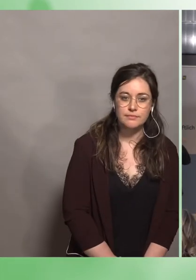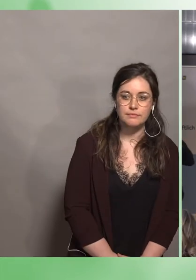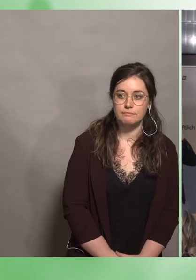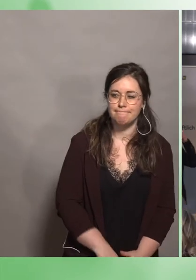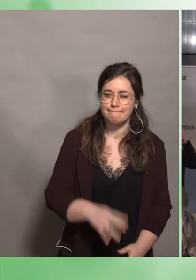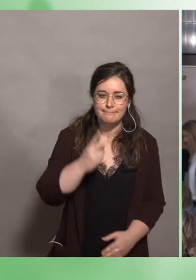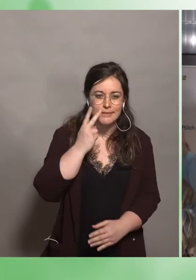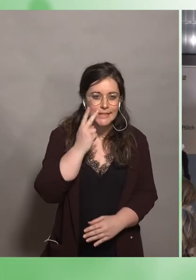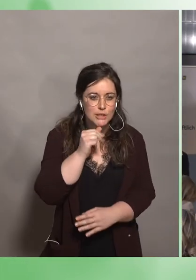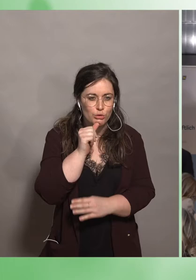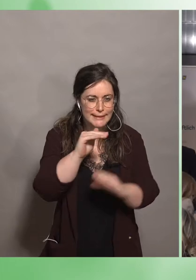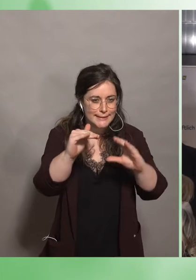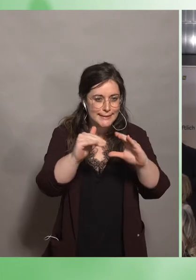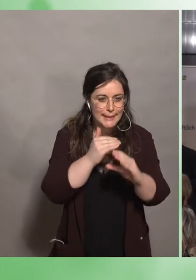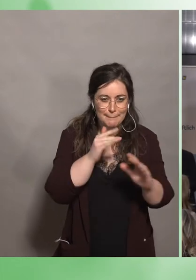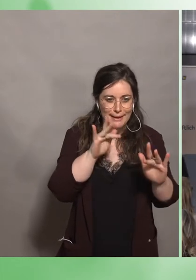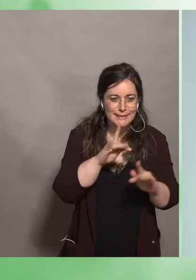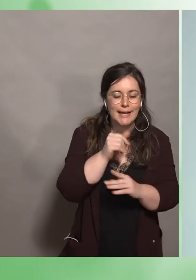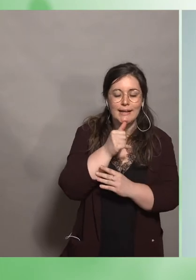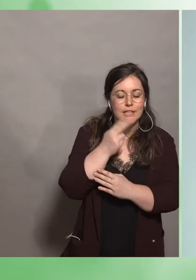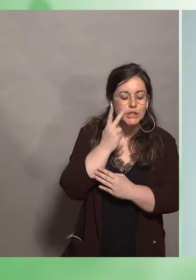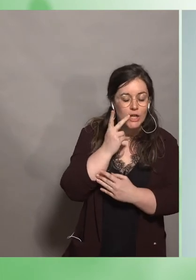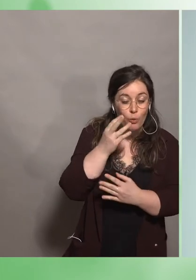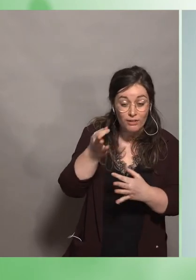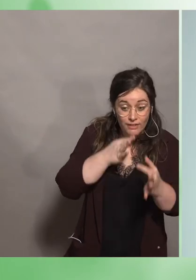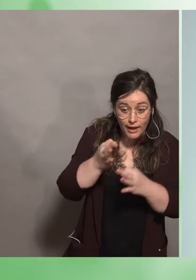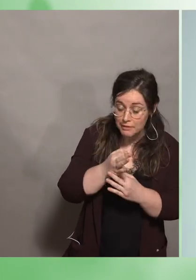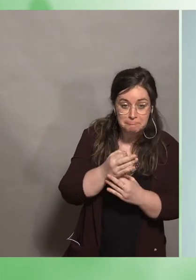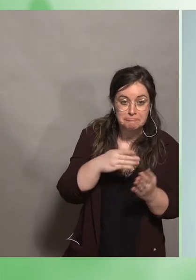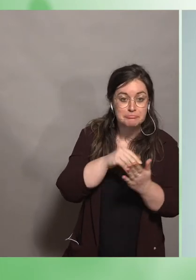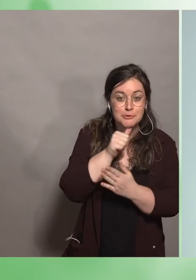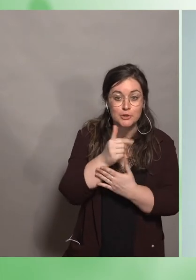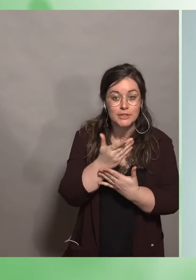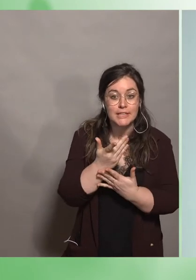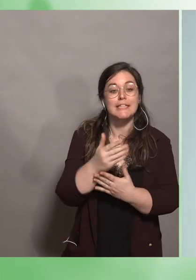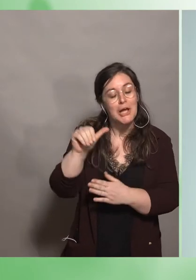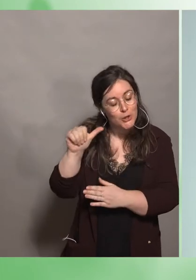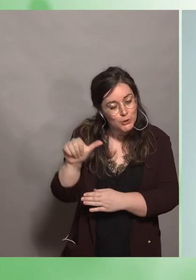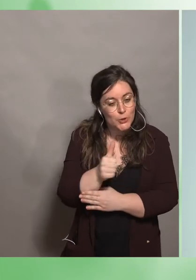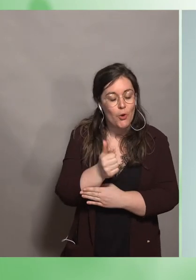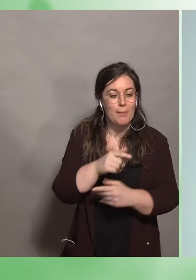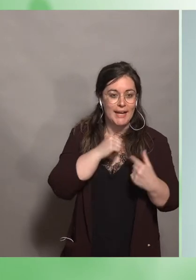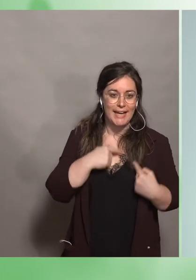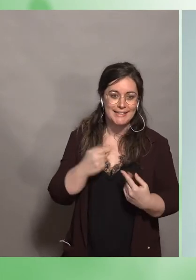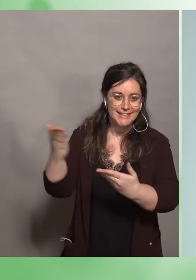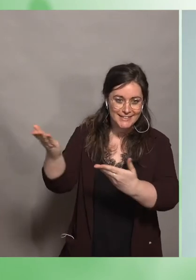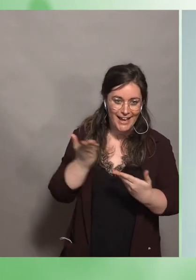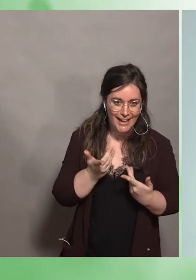Ich schaue da jetzt nicht, ob ihr E-Mail bekommen habt, sondern ob wer eine Frage gestellt hat. Nein, immer noch nicht. Sie sind noch einmal ganz herzlich dazu